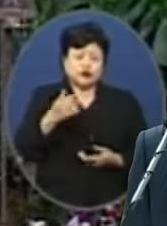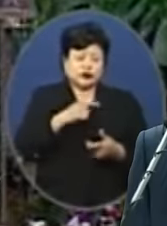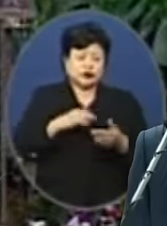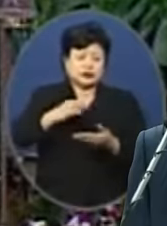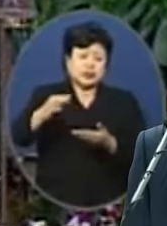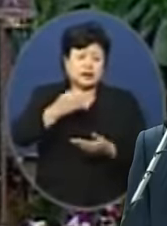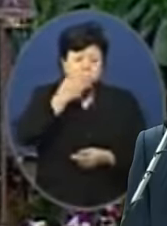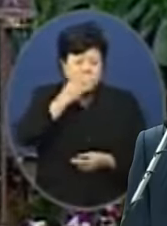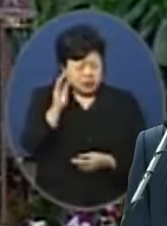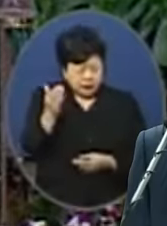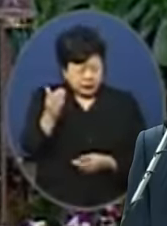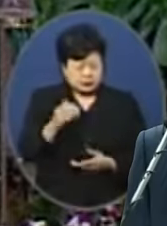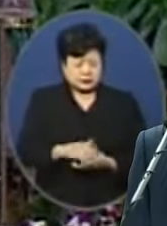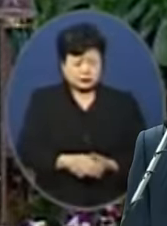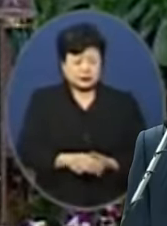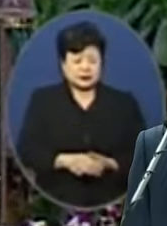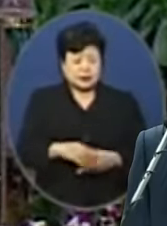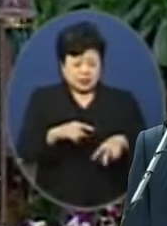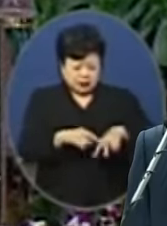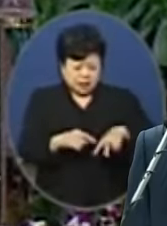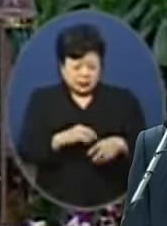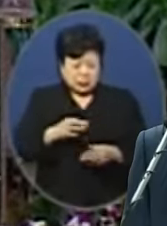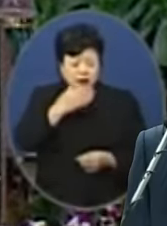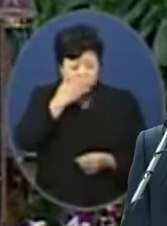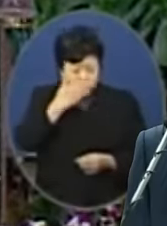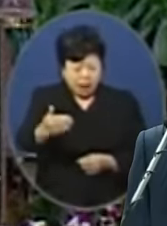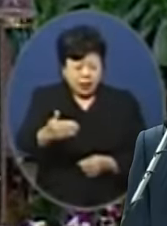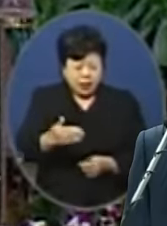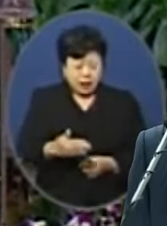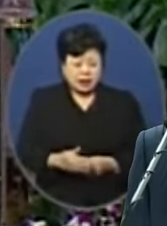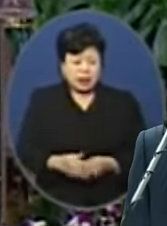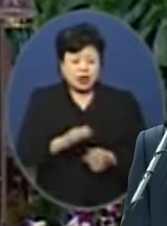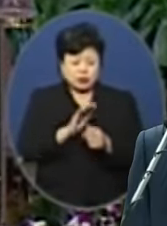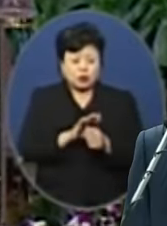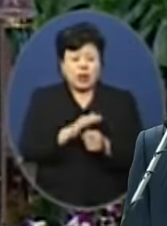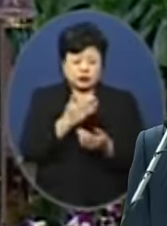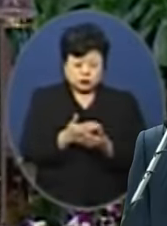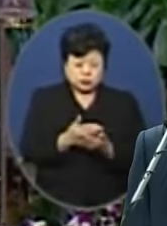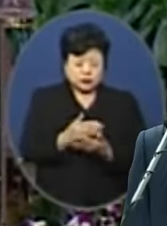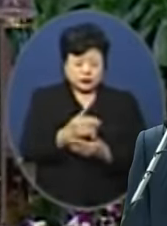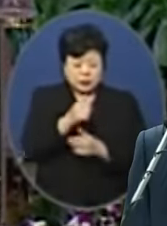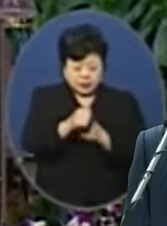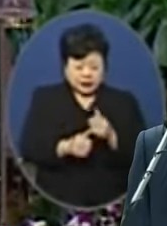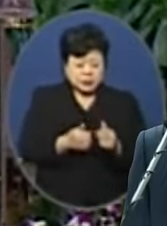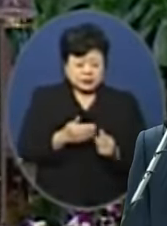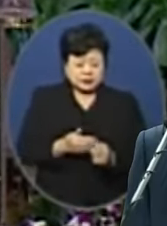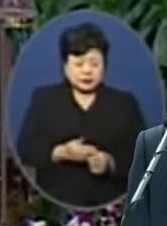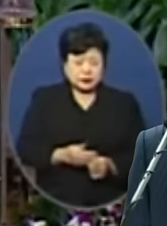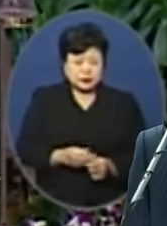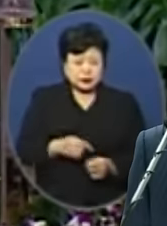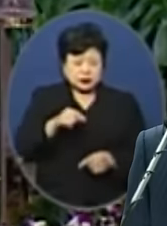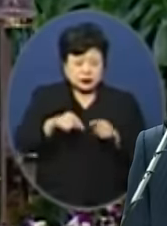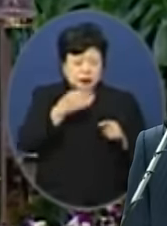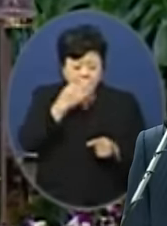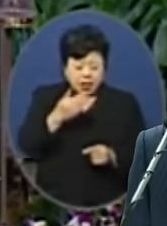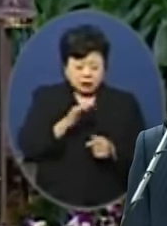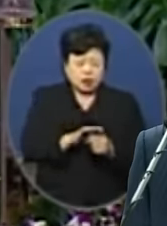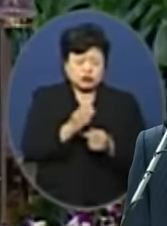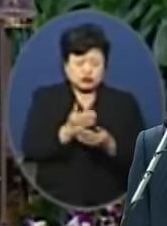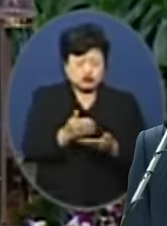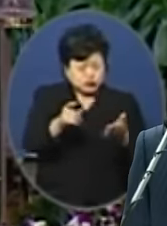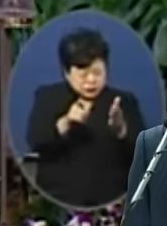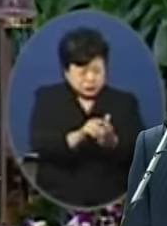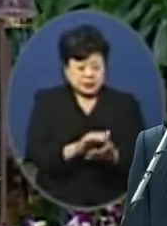써도 될 것인데 제 다리를 다시 사용할 수 있도록 해 주시옵소서. 하나님이 그렇게 해 주실 줄 믿습니다.